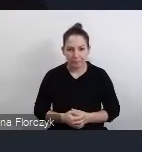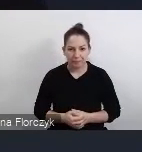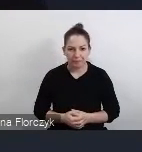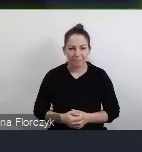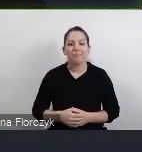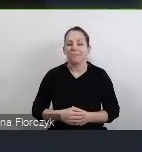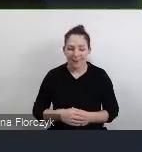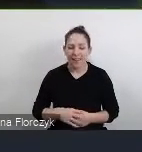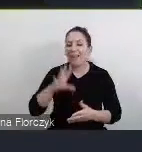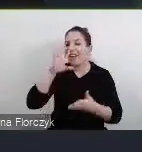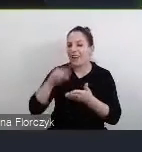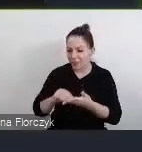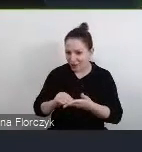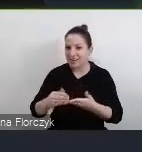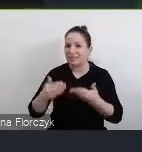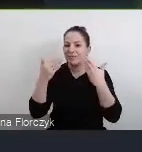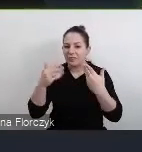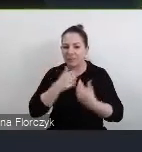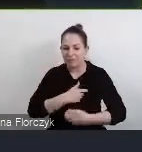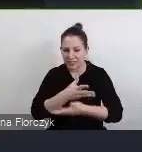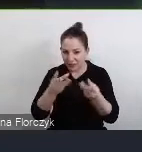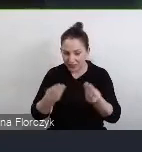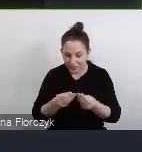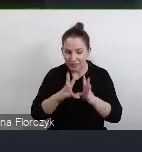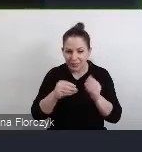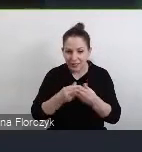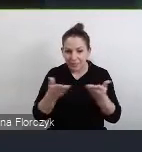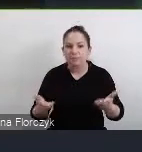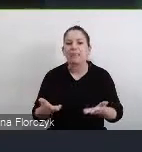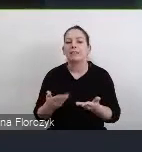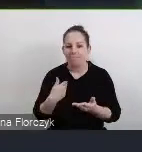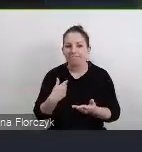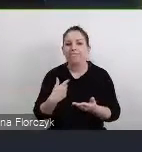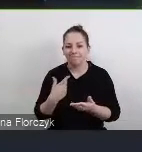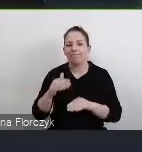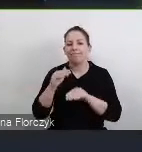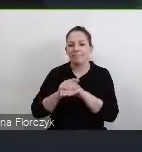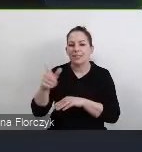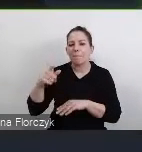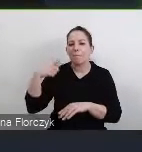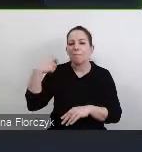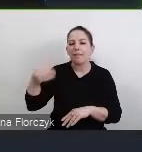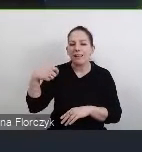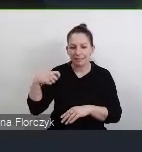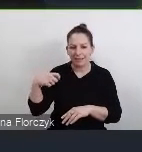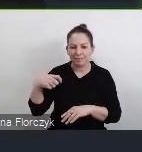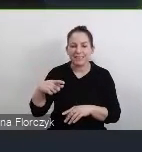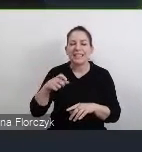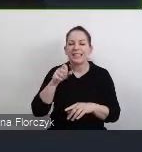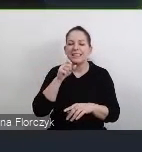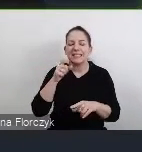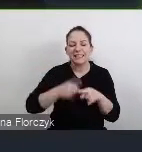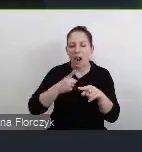Jeszcze raz witam wszystkich bardzo serdecznie. No trudno nie zgodzić się tutaj z panem prezydentem Stalowej Woli.